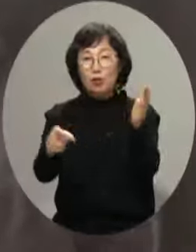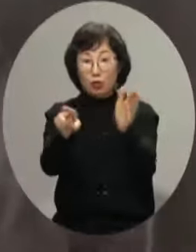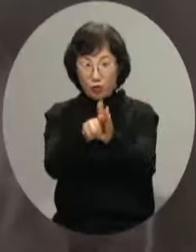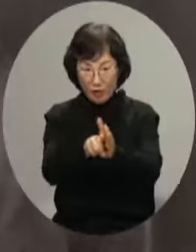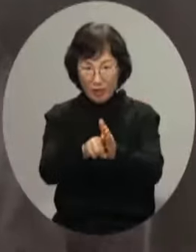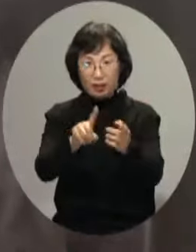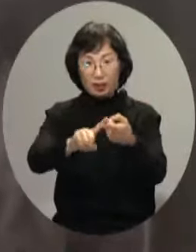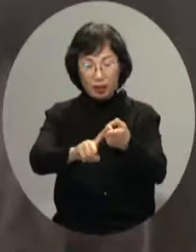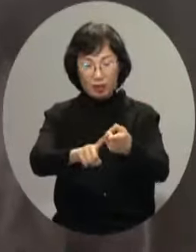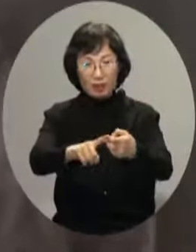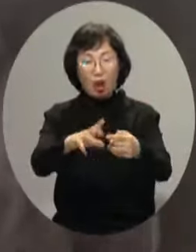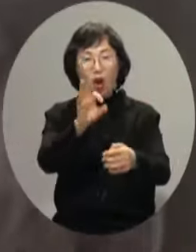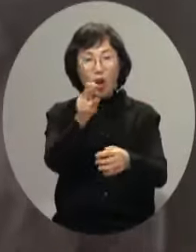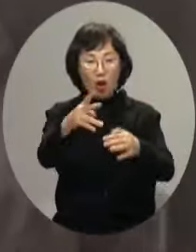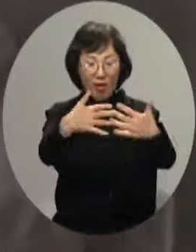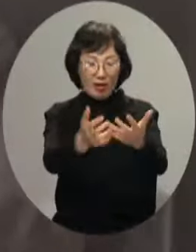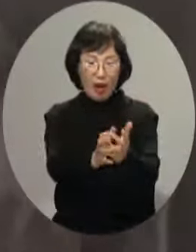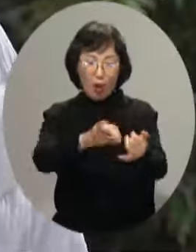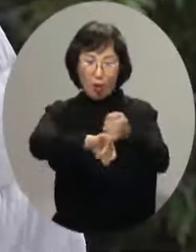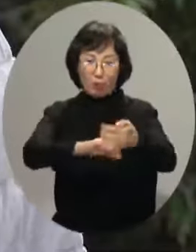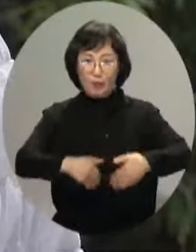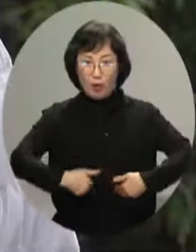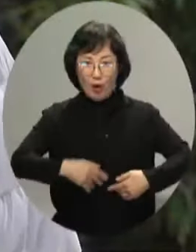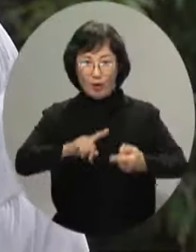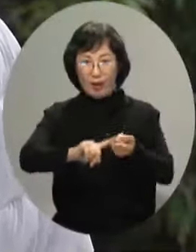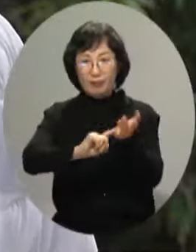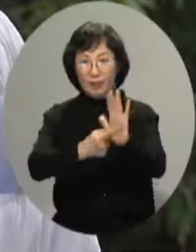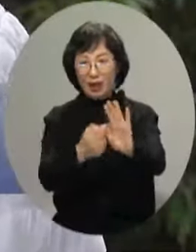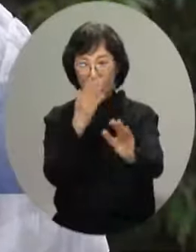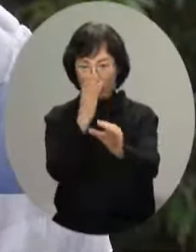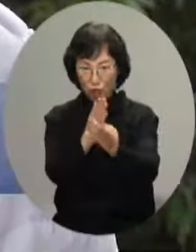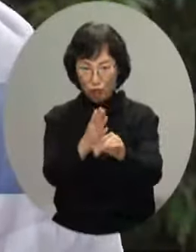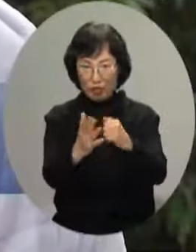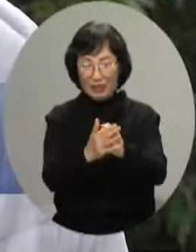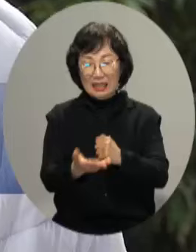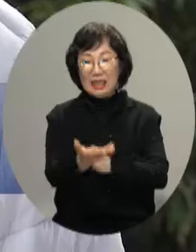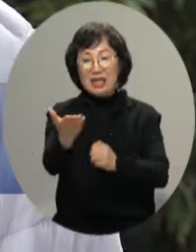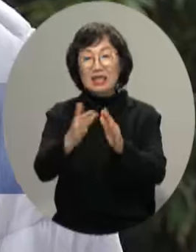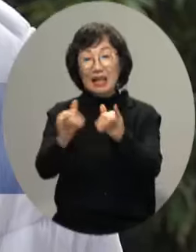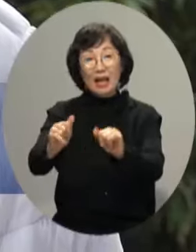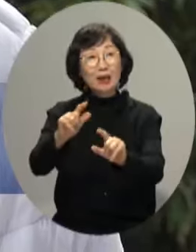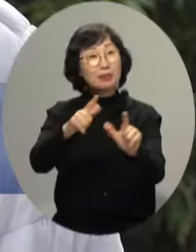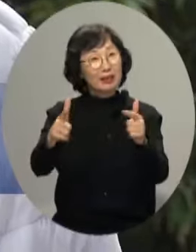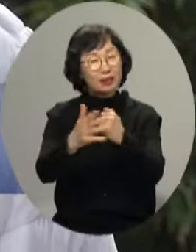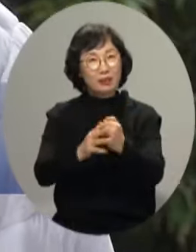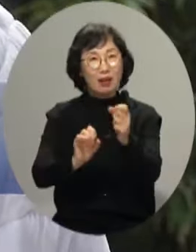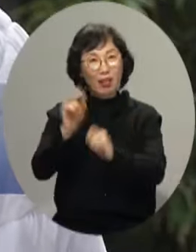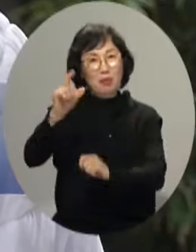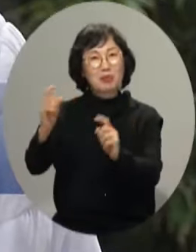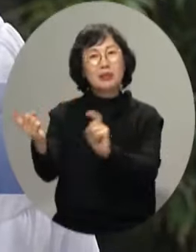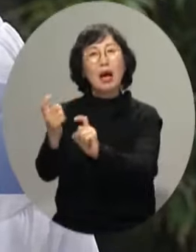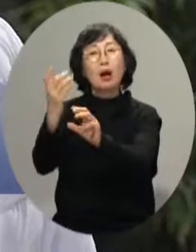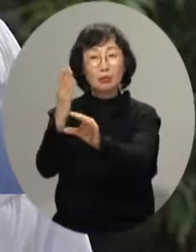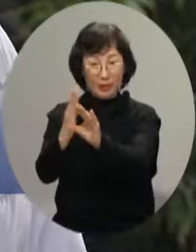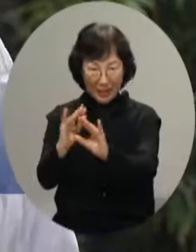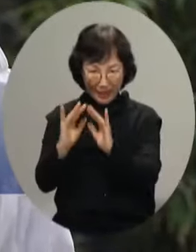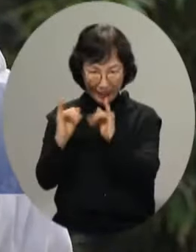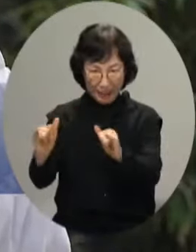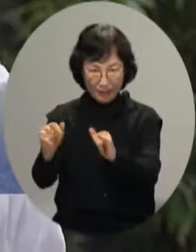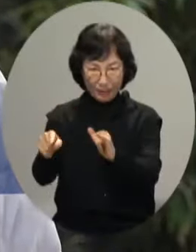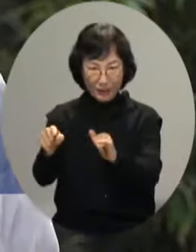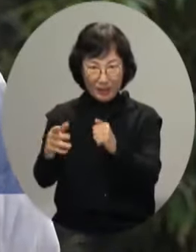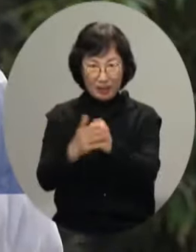창구의 필요성을 거듭 강조했습니다. 제 경쟁자들이 싸움꾼들이 와 있어요. 그래서 일꾼 대